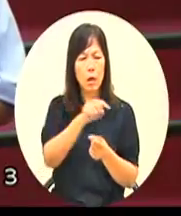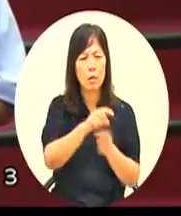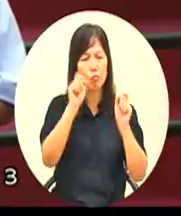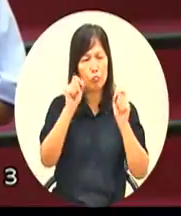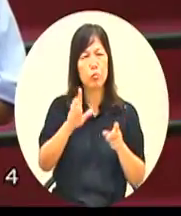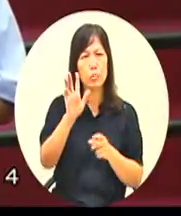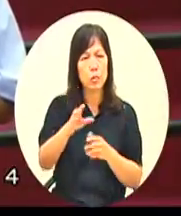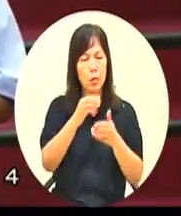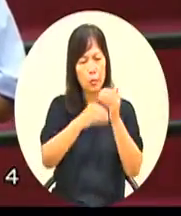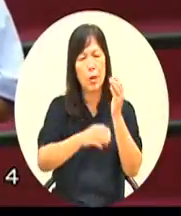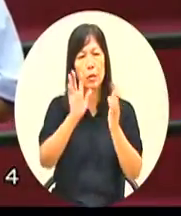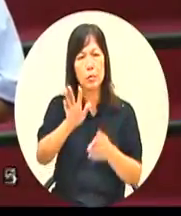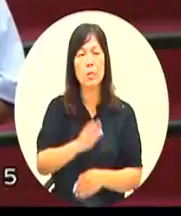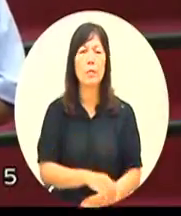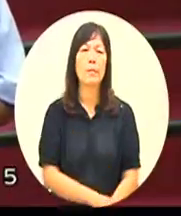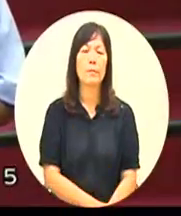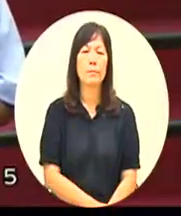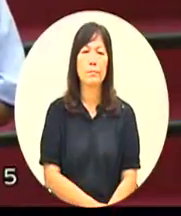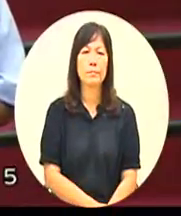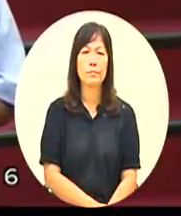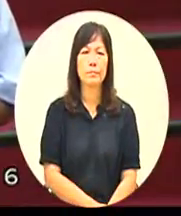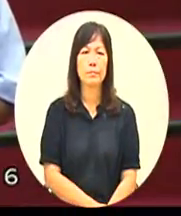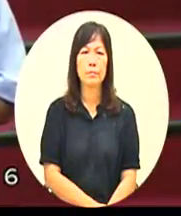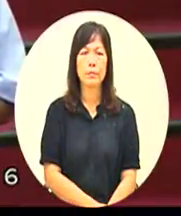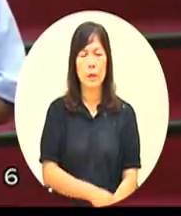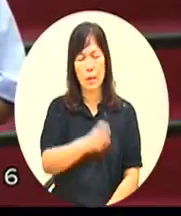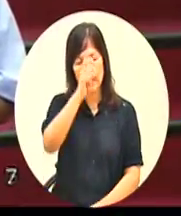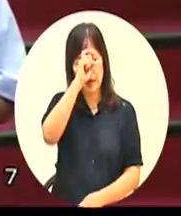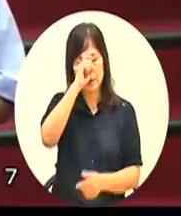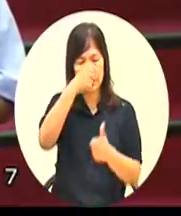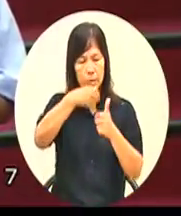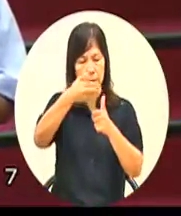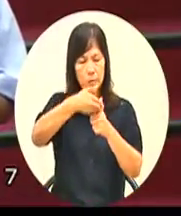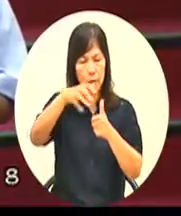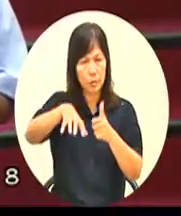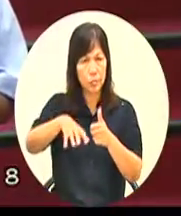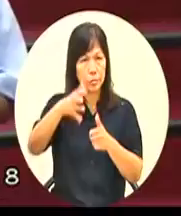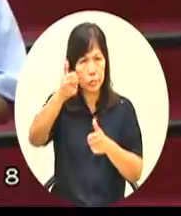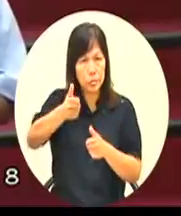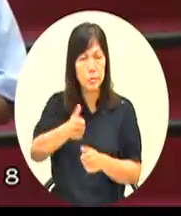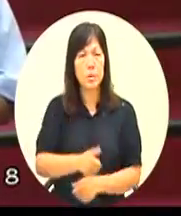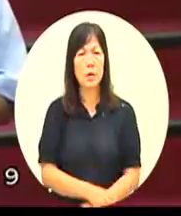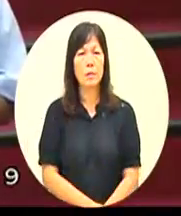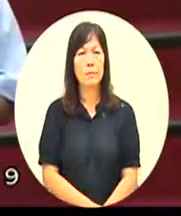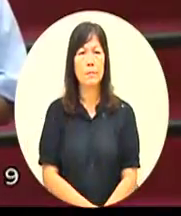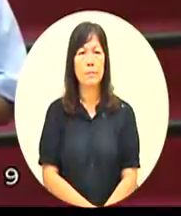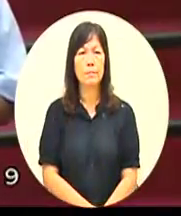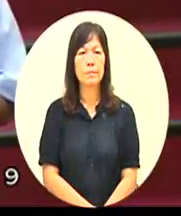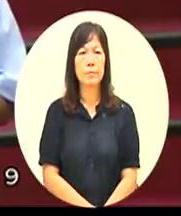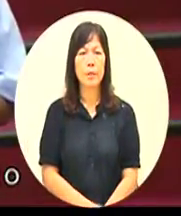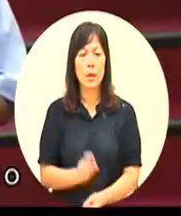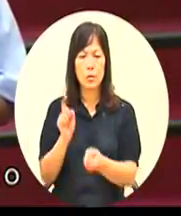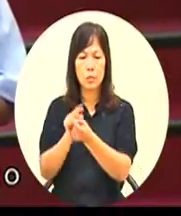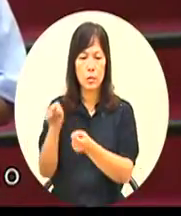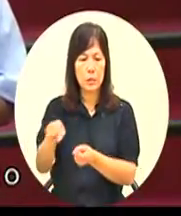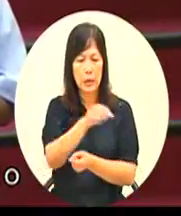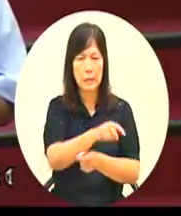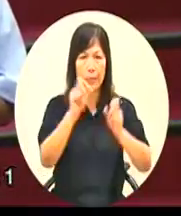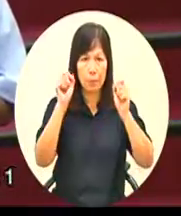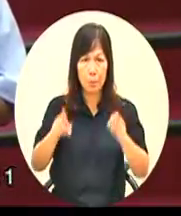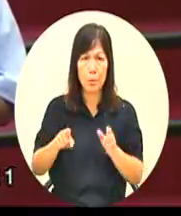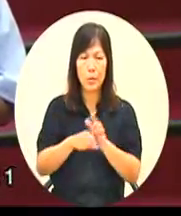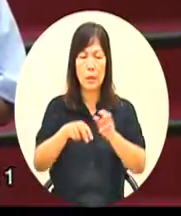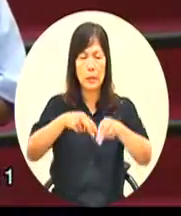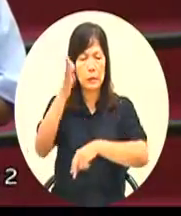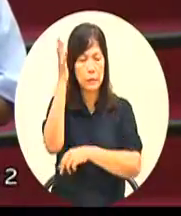制。那么我希望教育局局长对这样的一国两制的教育行政